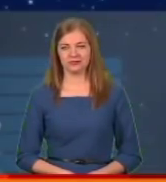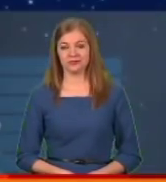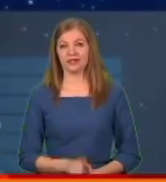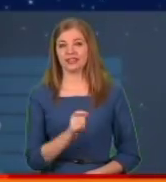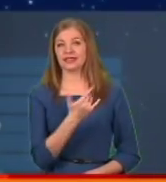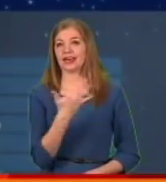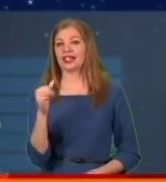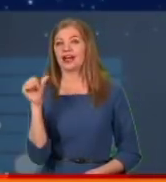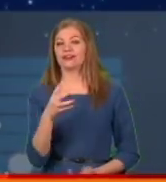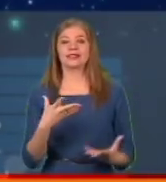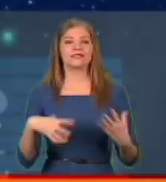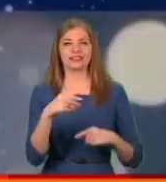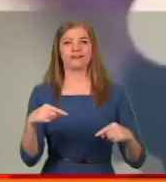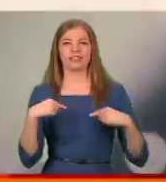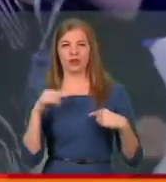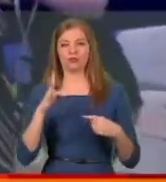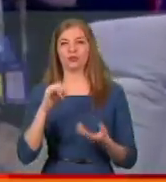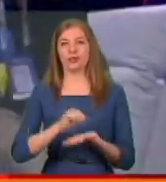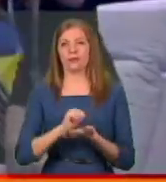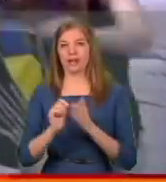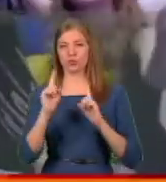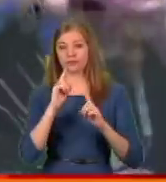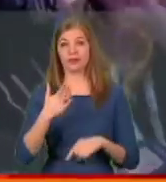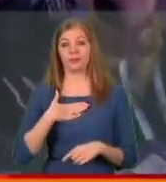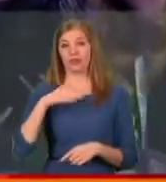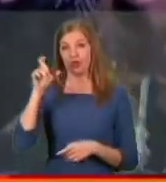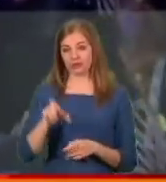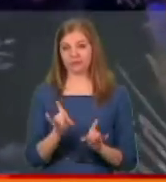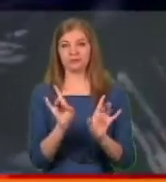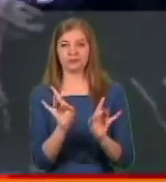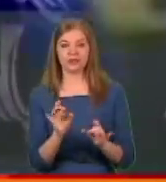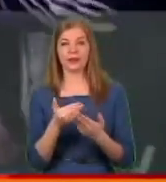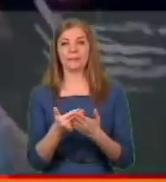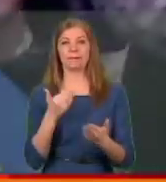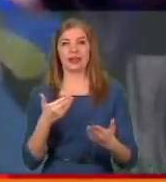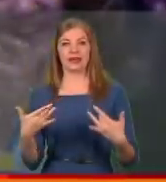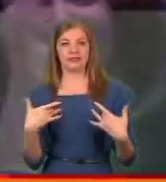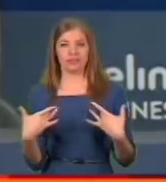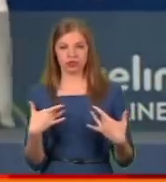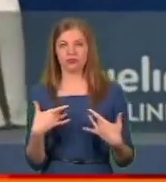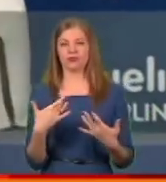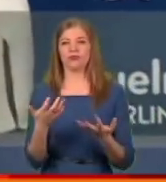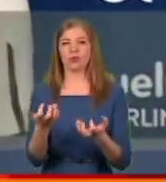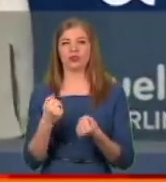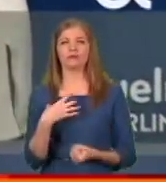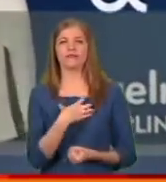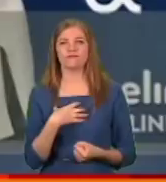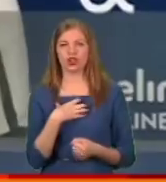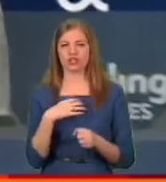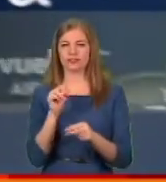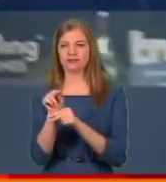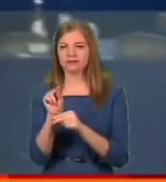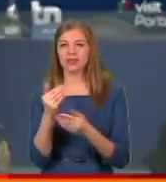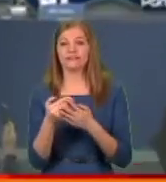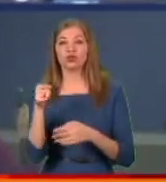За кілька хвилин усі фіналісти вийдуть на прес-конференцію. Наш Меловін розповість, перед самим виступом отримав важливу настанову від